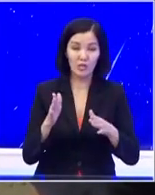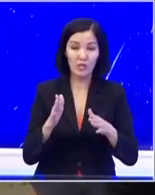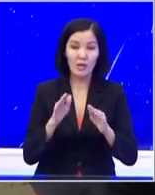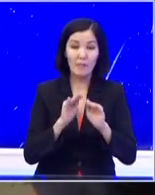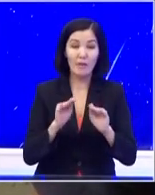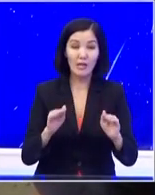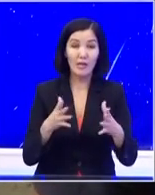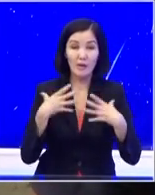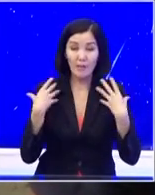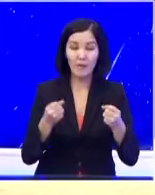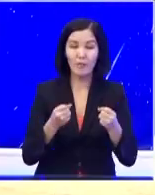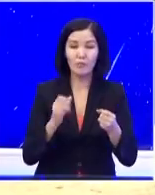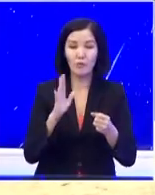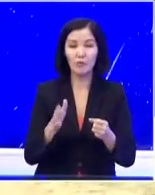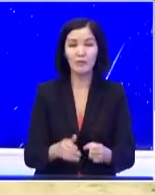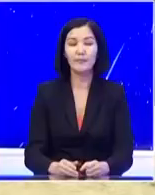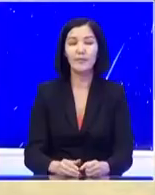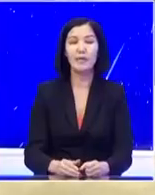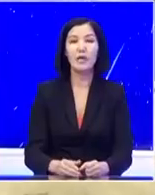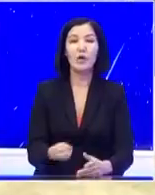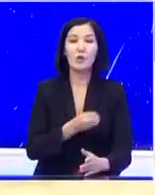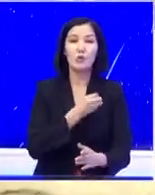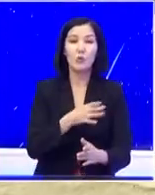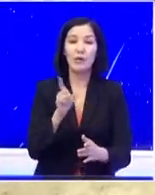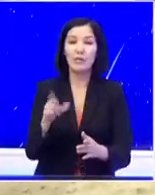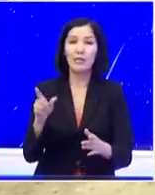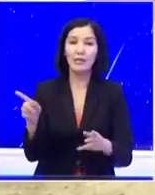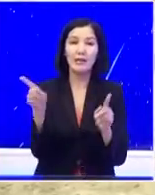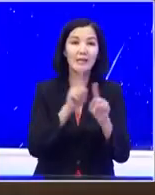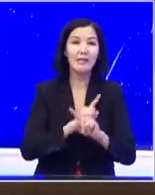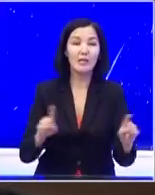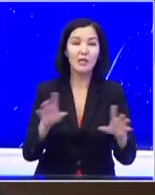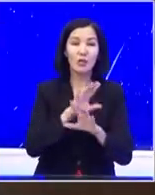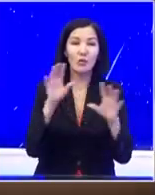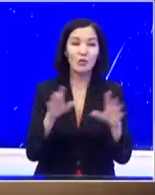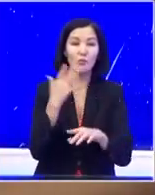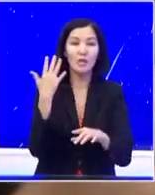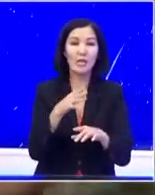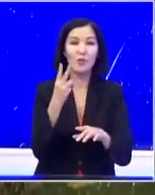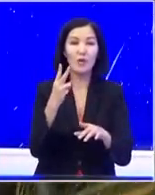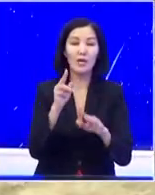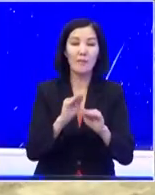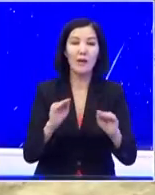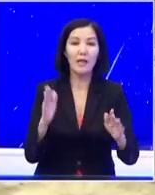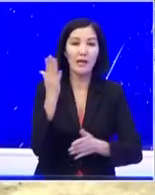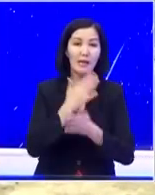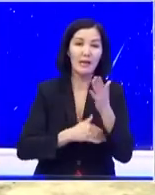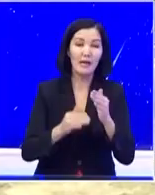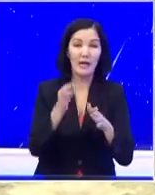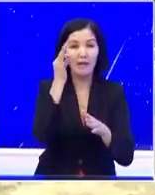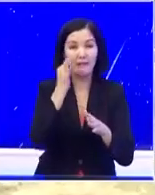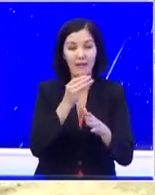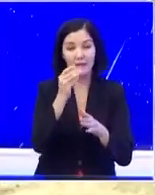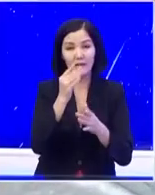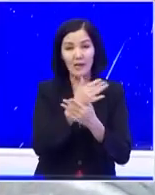Осы балаларымыз аман болсын. Бұдан бөлек жомарт жандар ерекше күтімді қажет ететін 52 баланы шаттыққа кеңелтті. Оларға тәтті